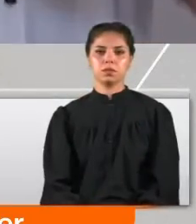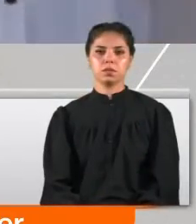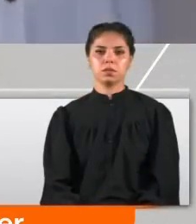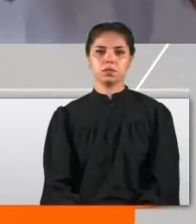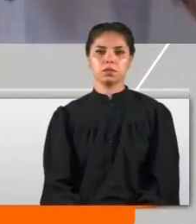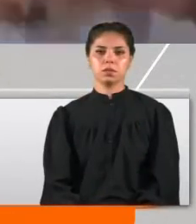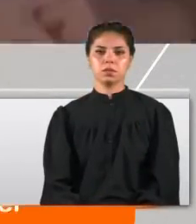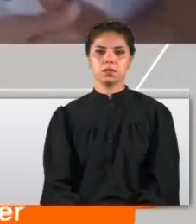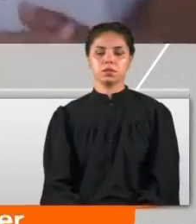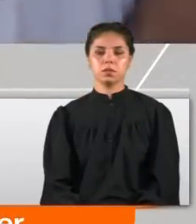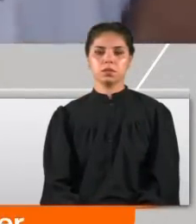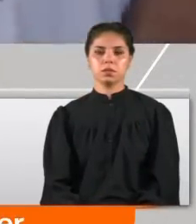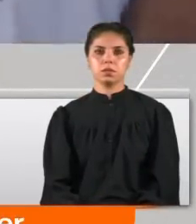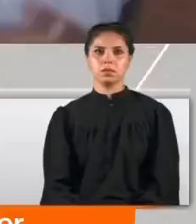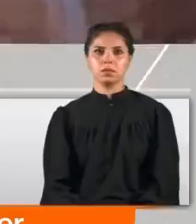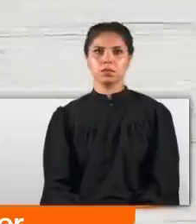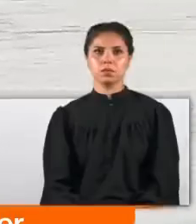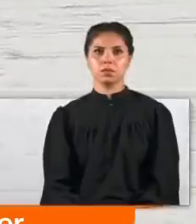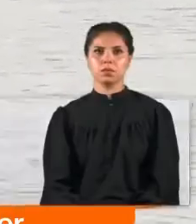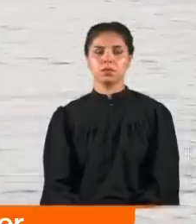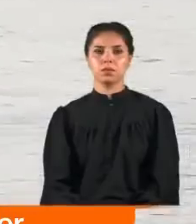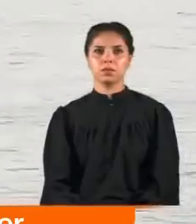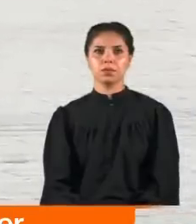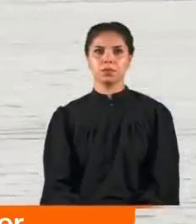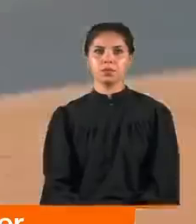platformunda skuterların varlığına lütfen alışsınlar.